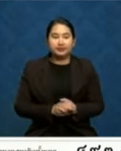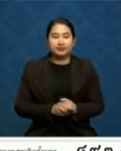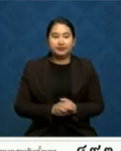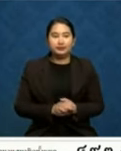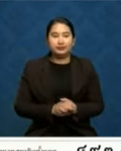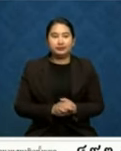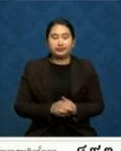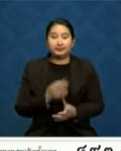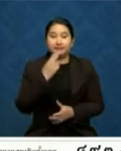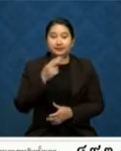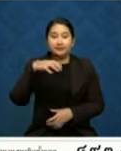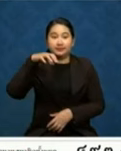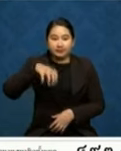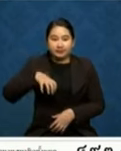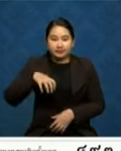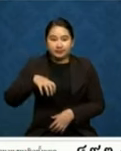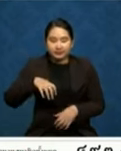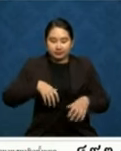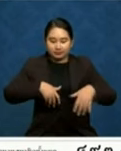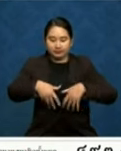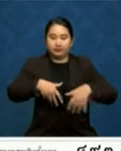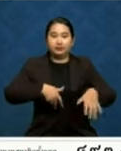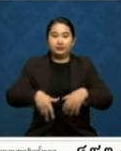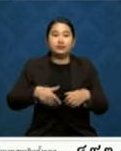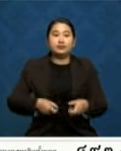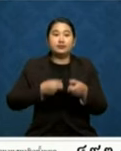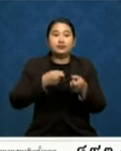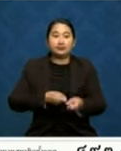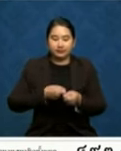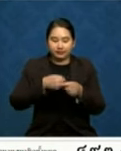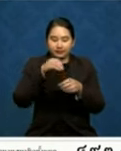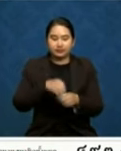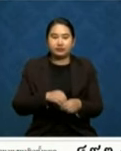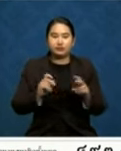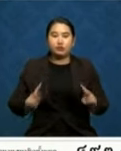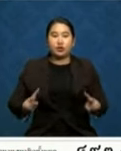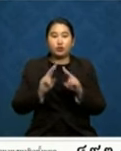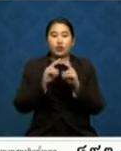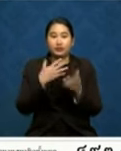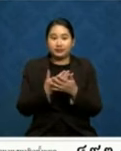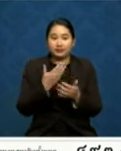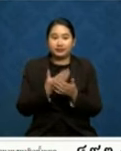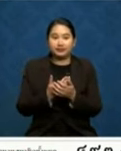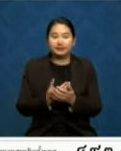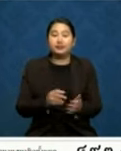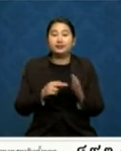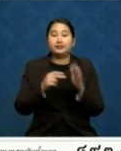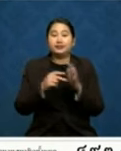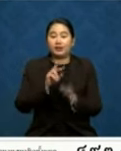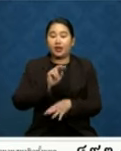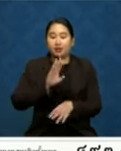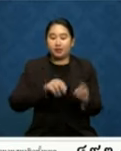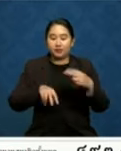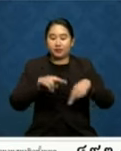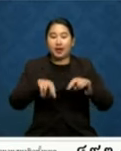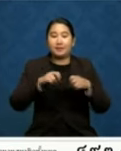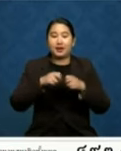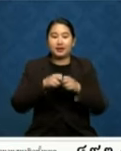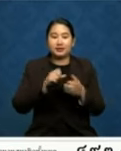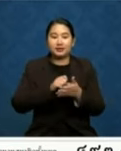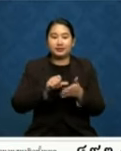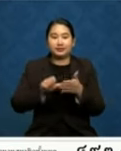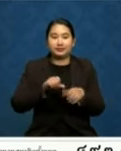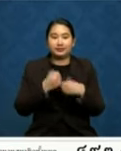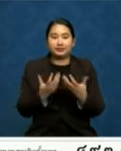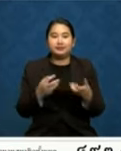การยาสูบเนี่ยค่ะพี่น้องชาวไร่ยาสูบก็ไปขึ้นตรงอยู่กับกระทรวงการคลังเพราะฉะนั้นระบบการดูแลแก้ไขปัญหาจึงเกิด